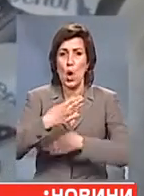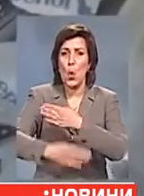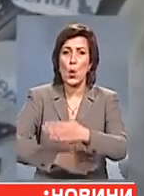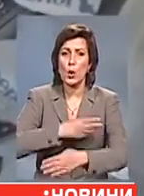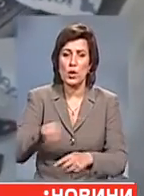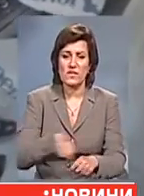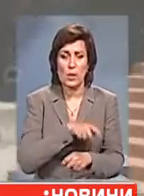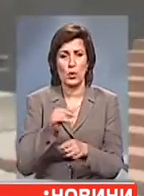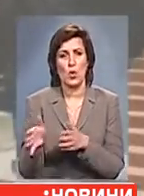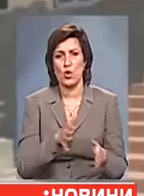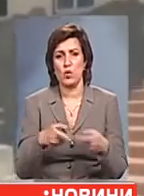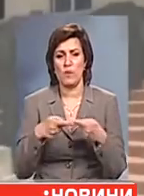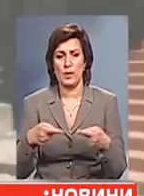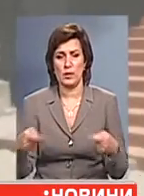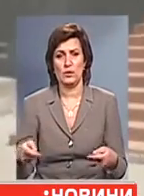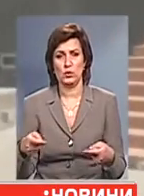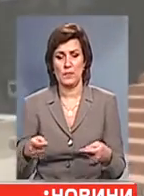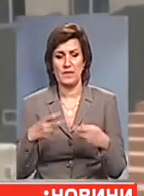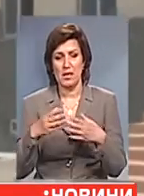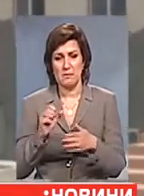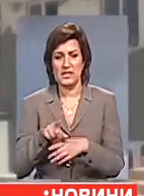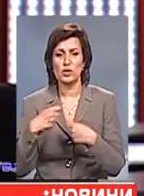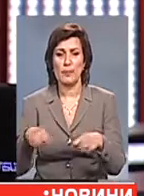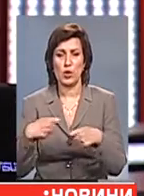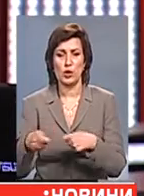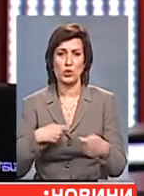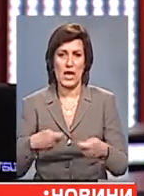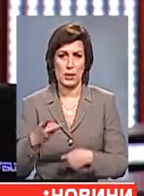продукцію, призначену для продажу на місцевому ринку.